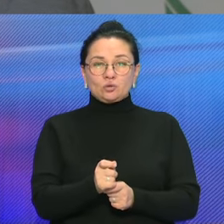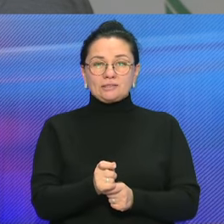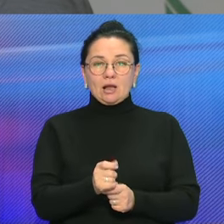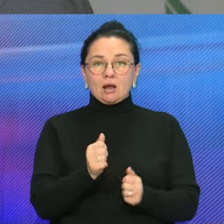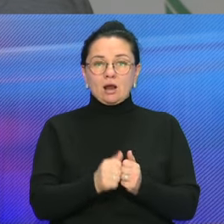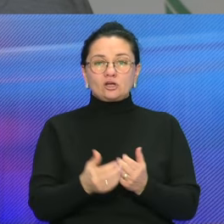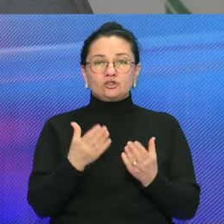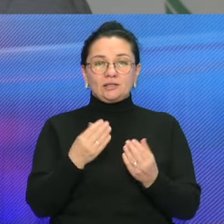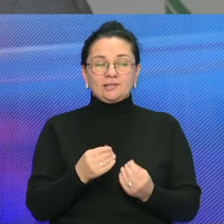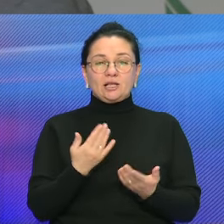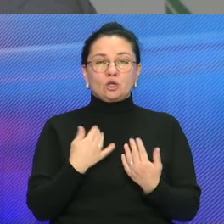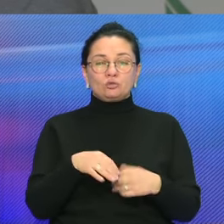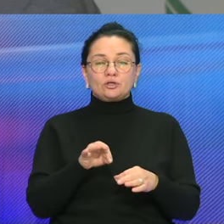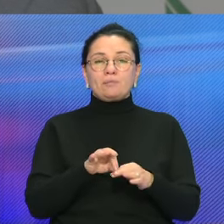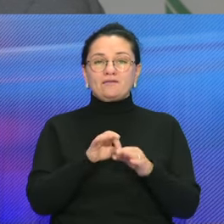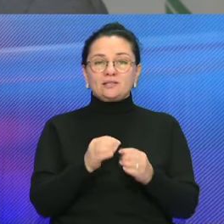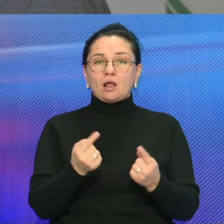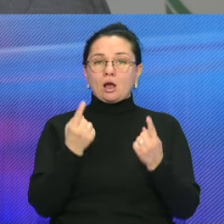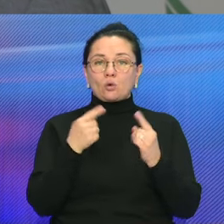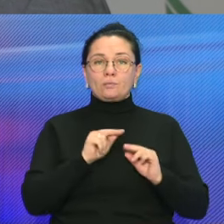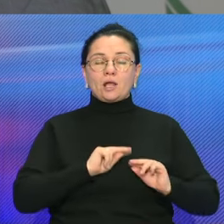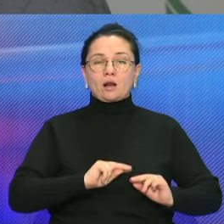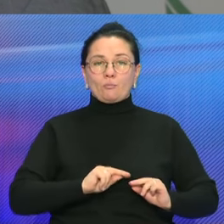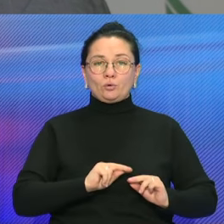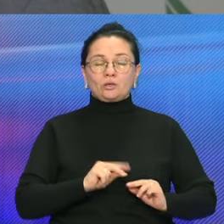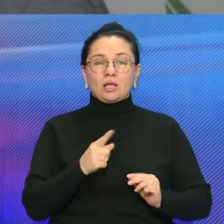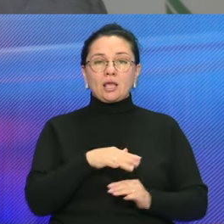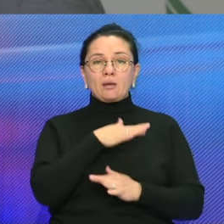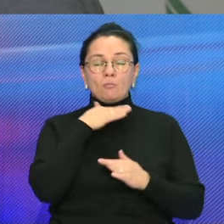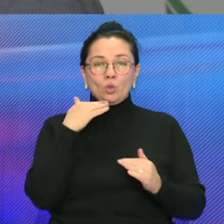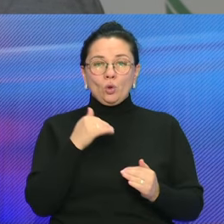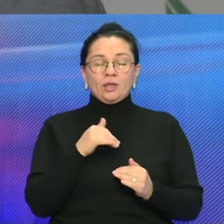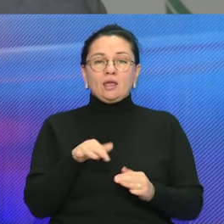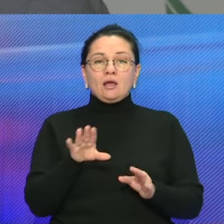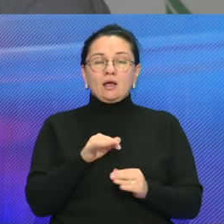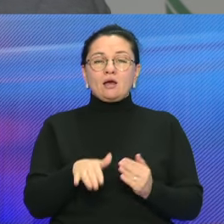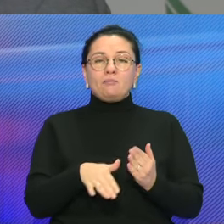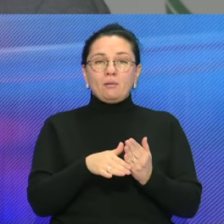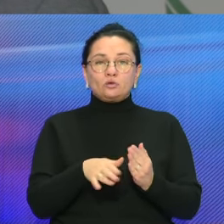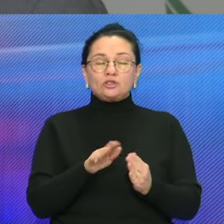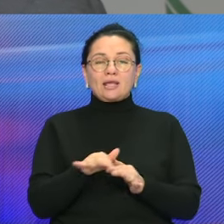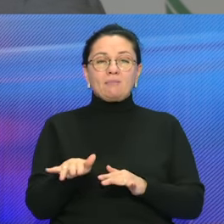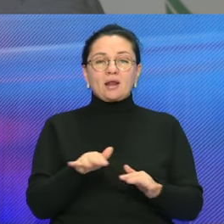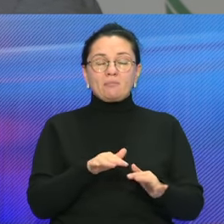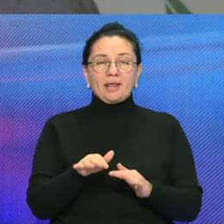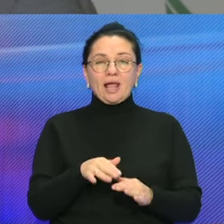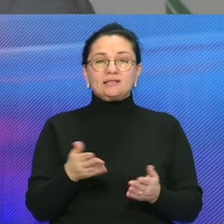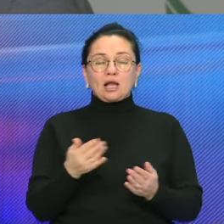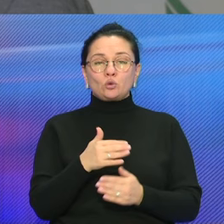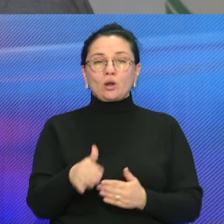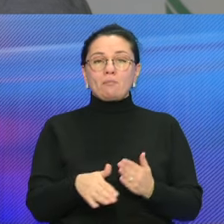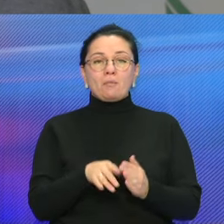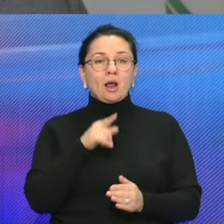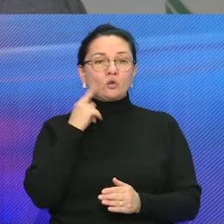довольно уже проведена большая работа. Это и многие сопутствующие проекты, скажем, мероприятия, которые помогают молодым